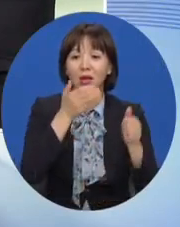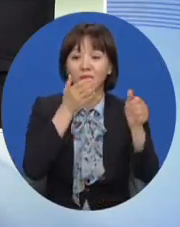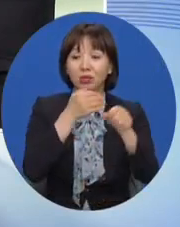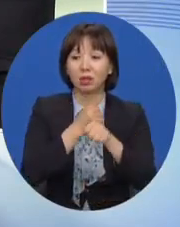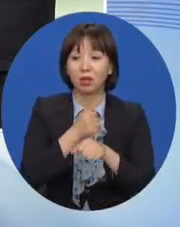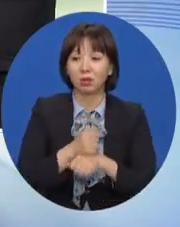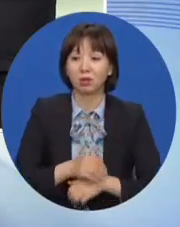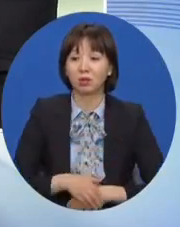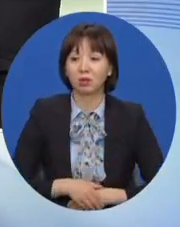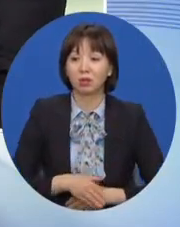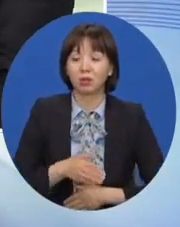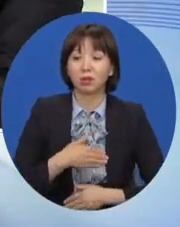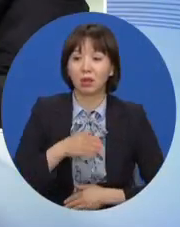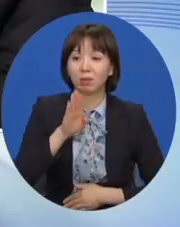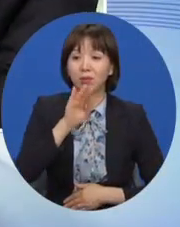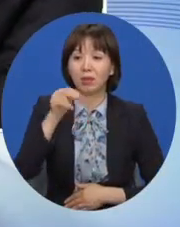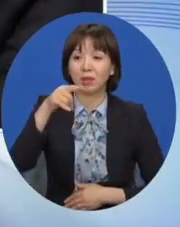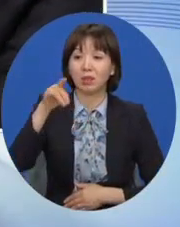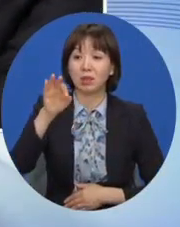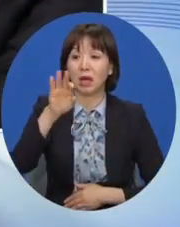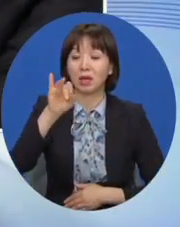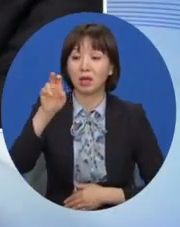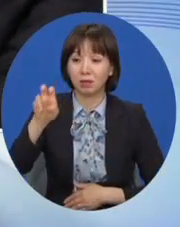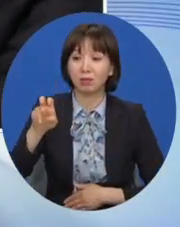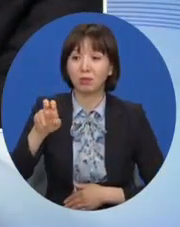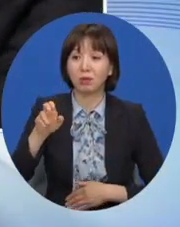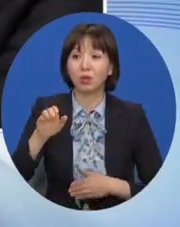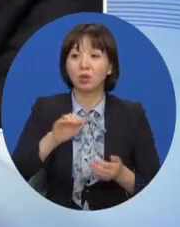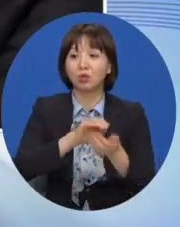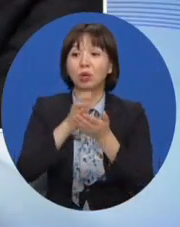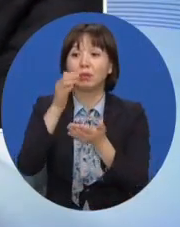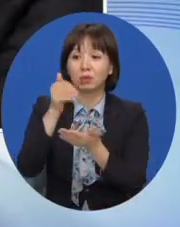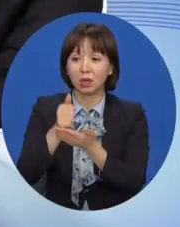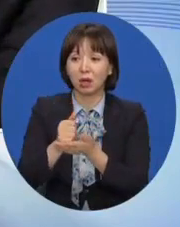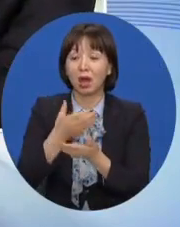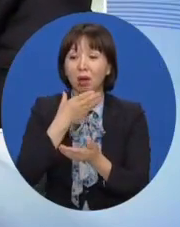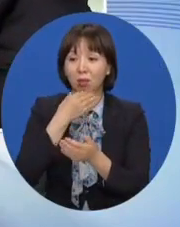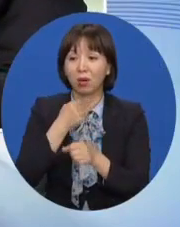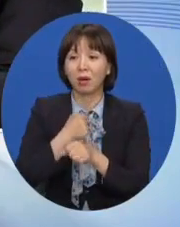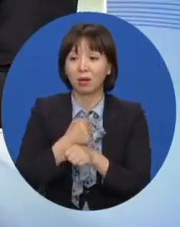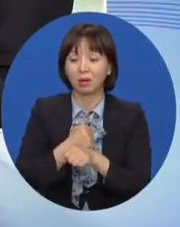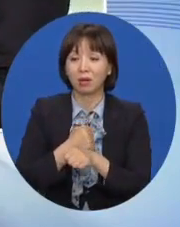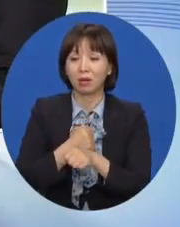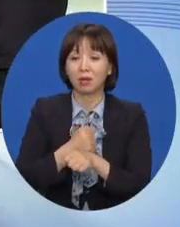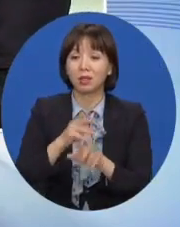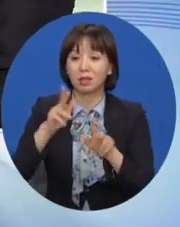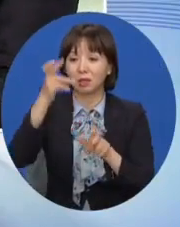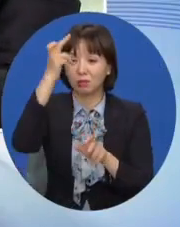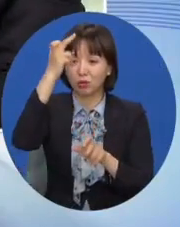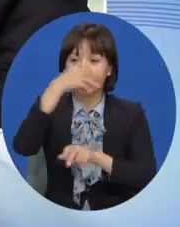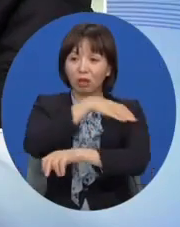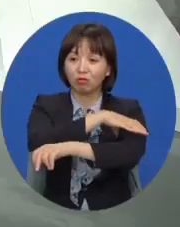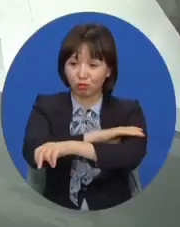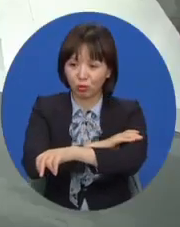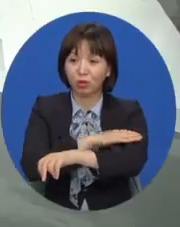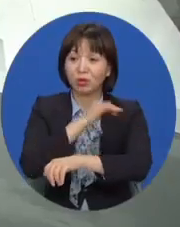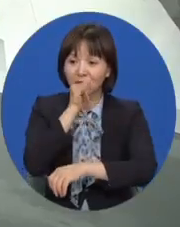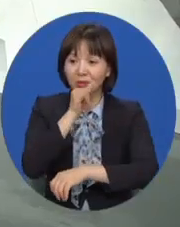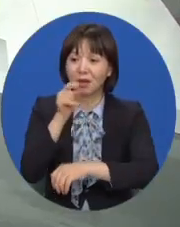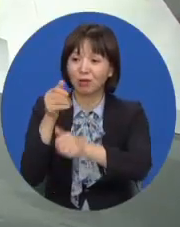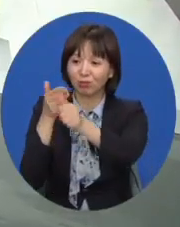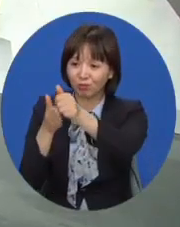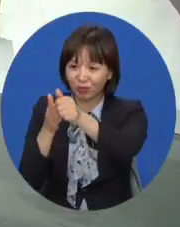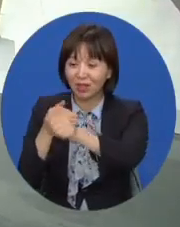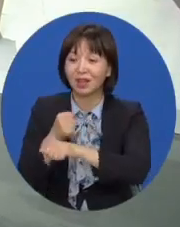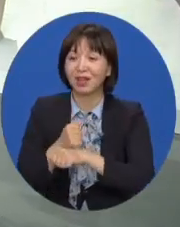비상임 조합장이기 때문에 농협의 복지, 조합원의 권리, 지금은 조합원의 예. 행복 이제 최 후보께서 주도를 가지고 계시기 때문에 자, 다음은